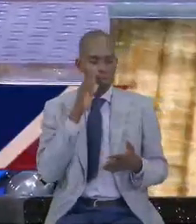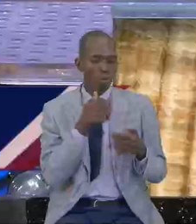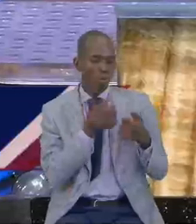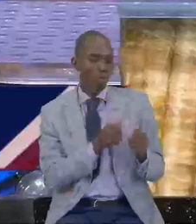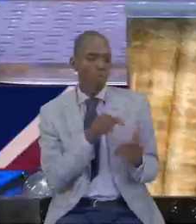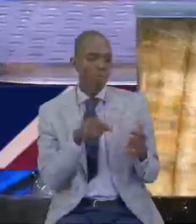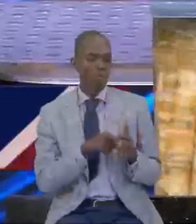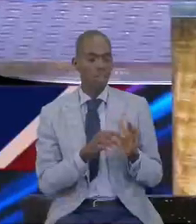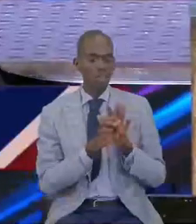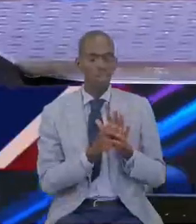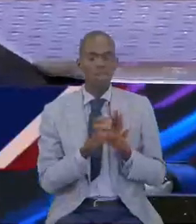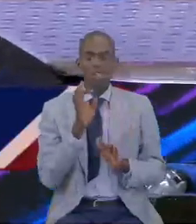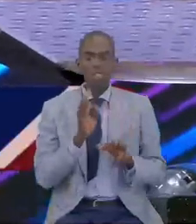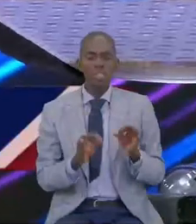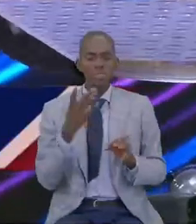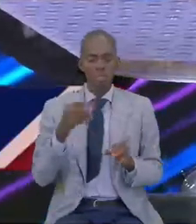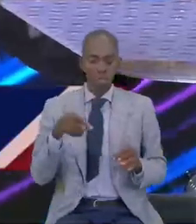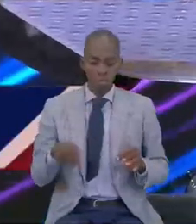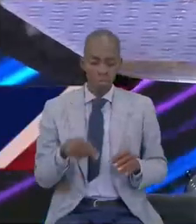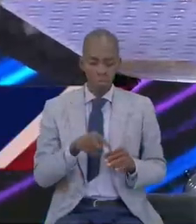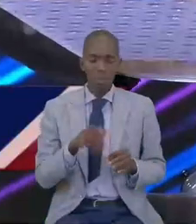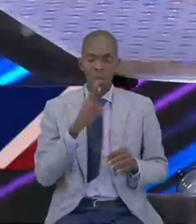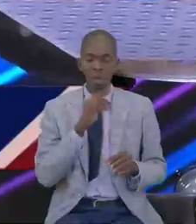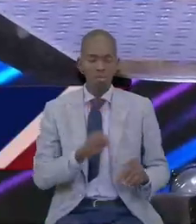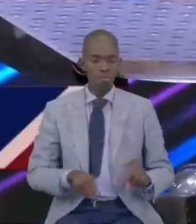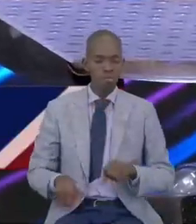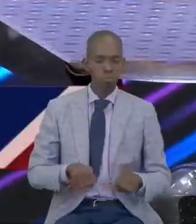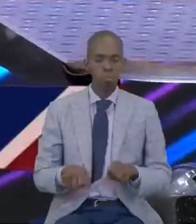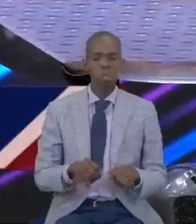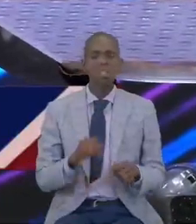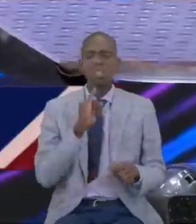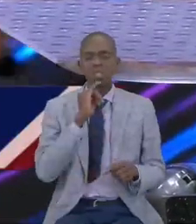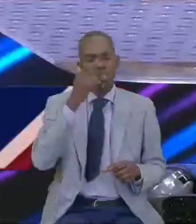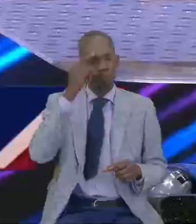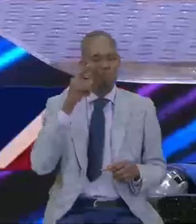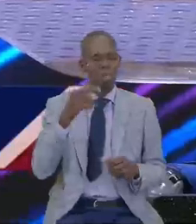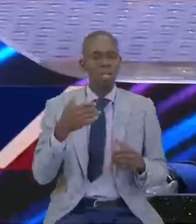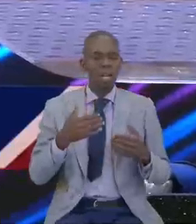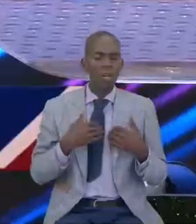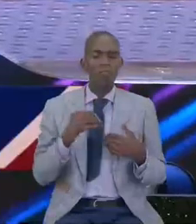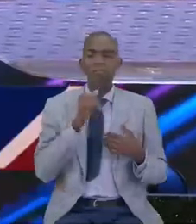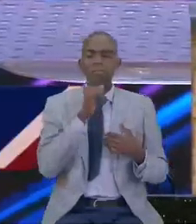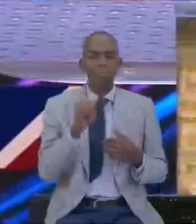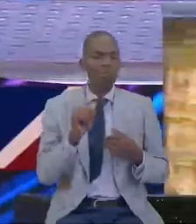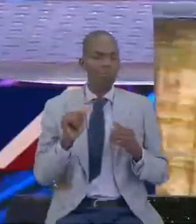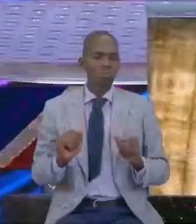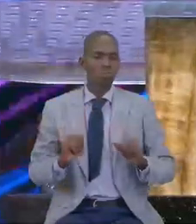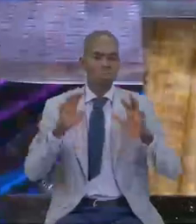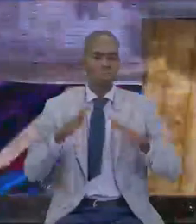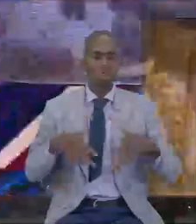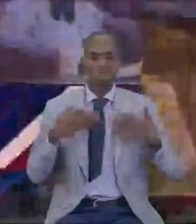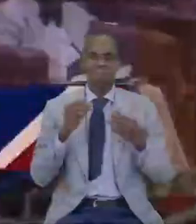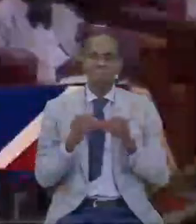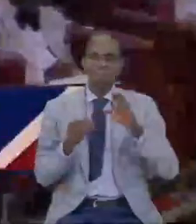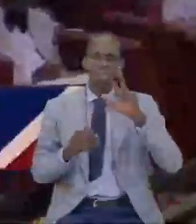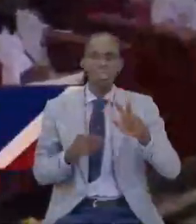leurs fondations sont chancelantes parce qu'ils ont une vie non engagée. Troisième élément, la fortitude